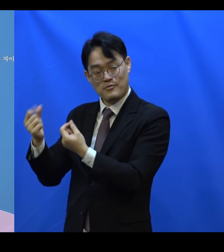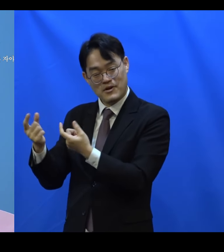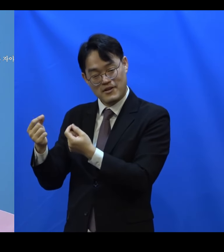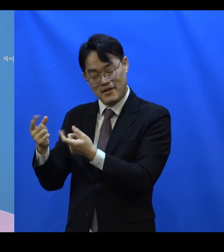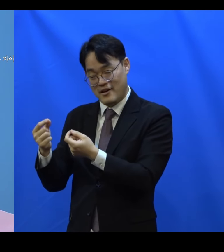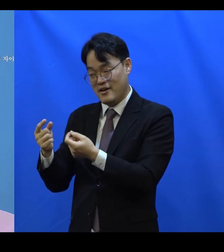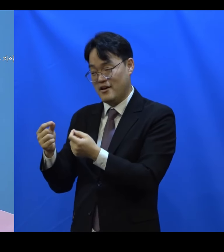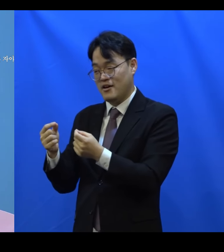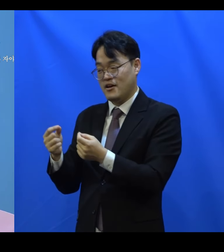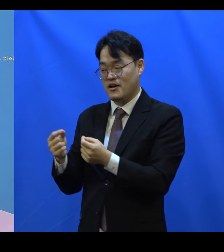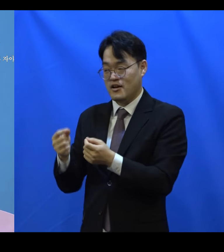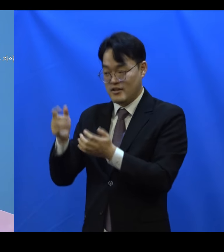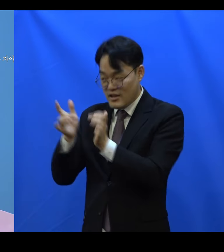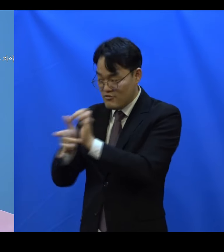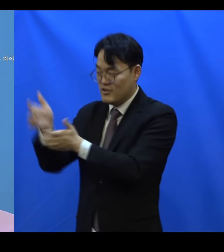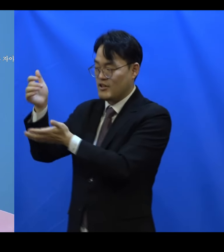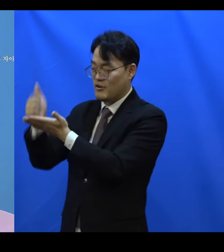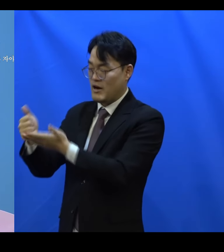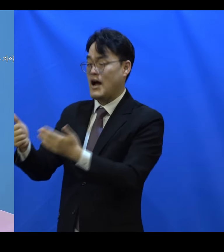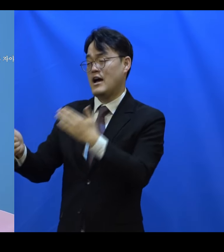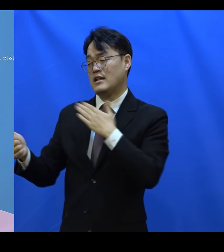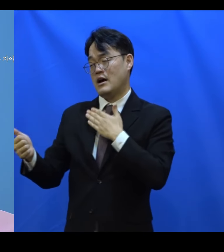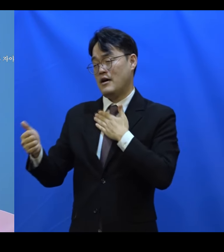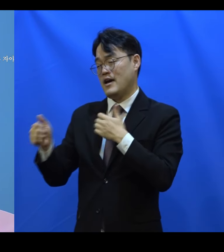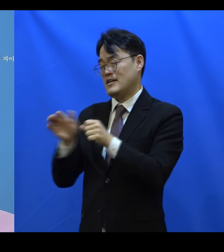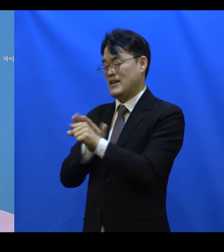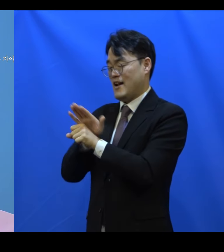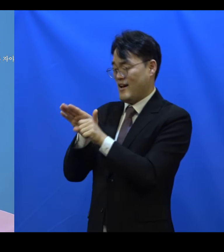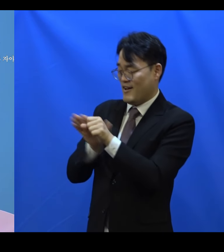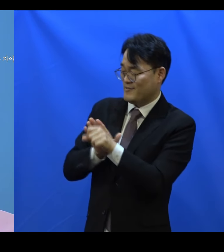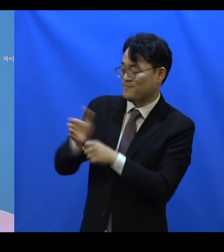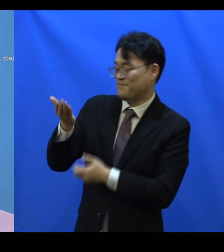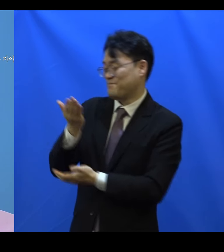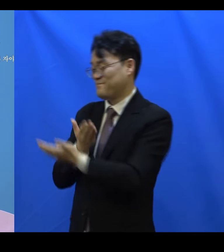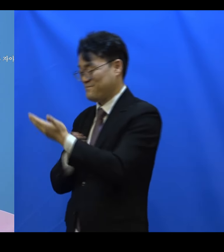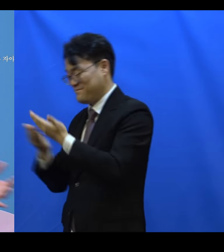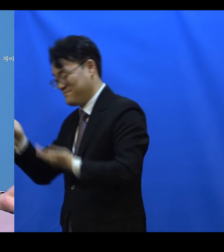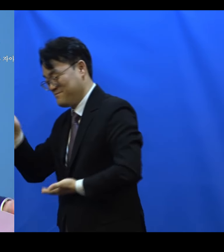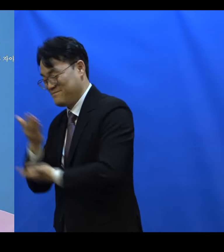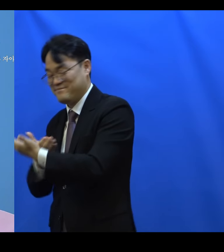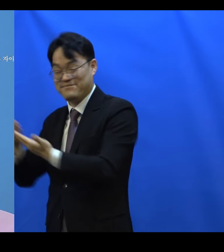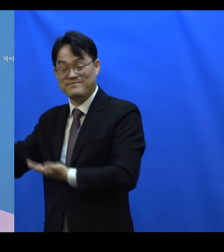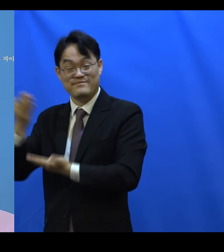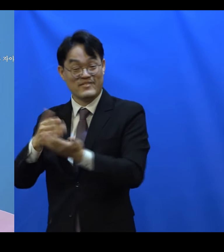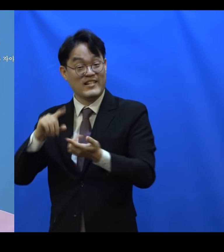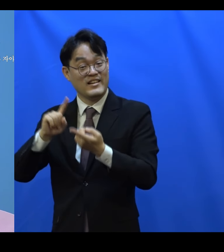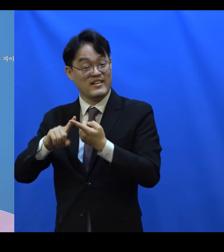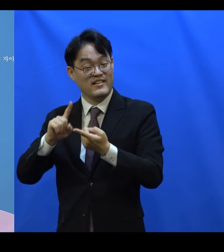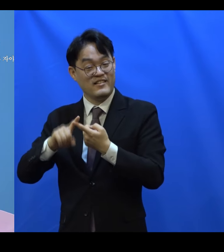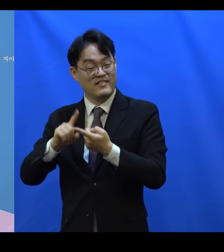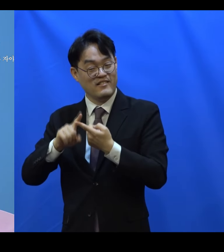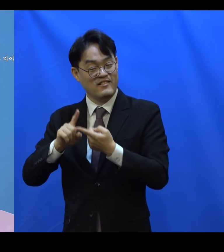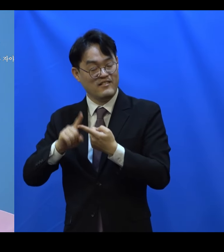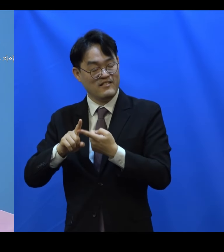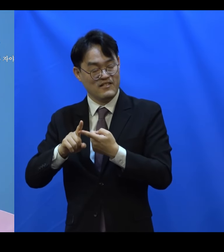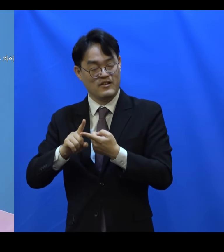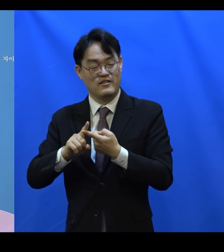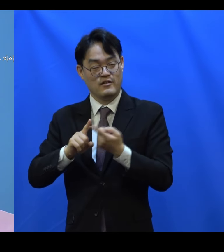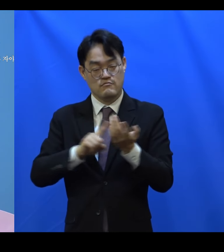사람들에게 주님과 나와의 사랑의 관계를 알려야 돼. 주님도 우리를 매우 자랑스럽게 여겨요.